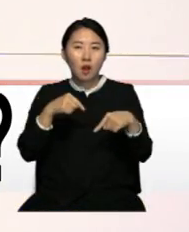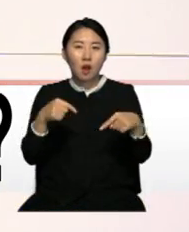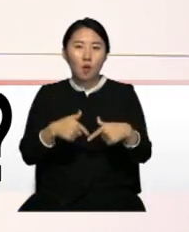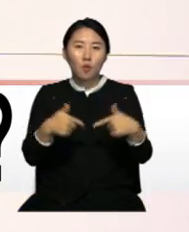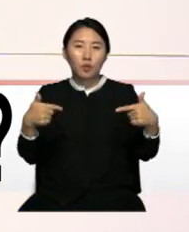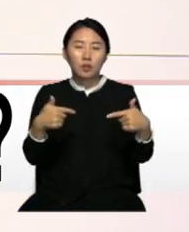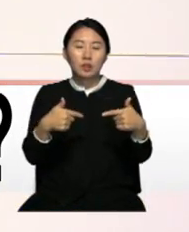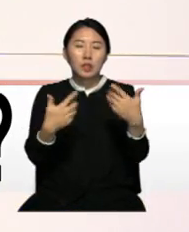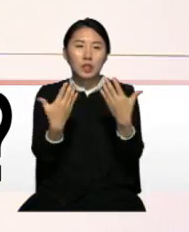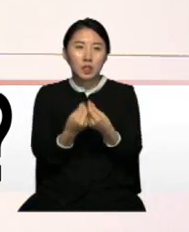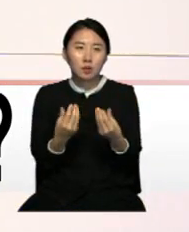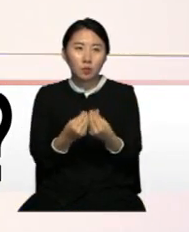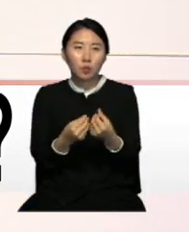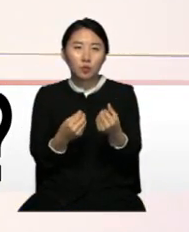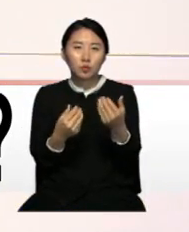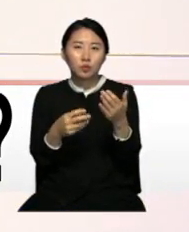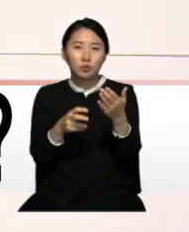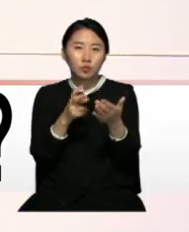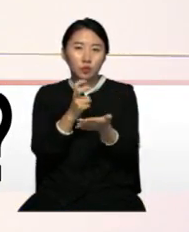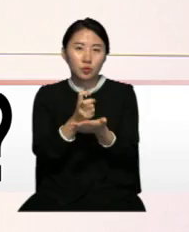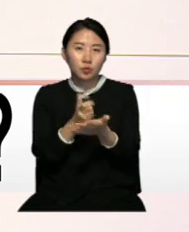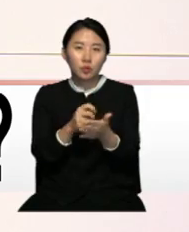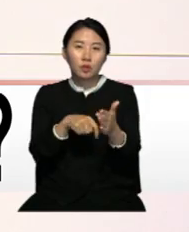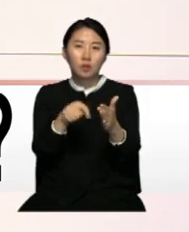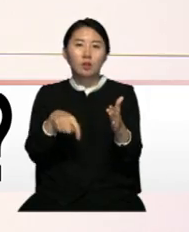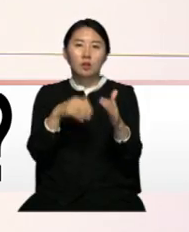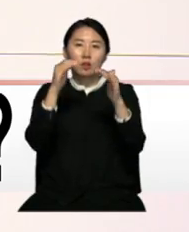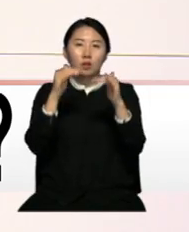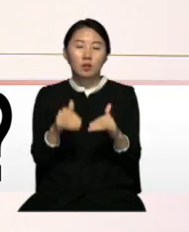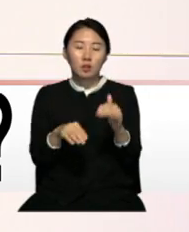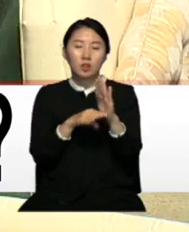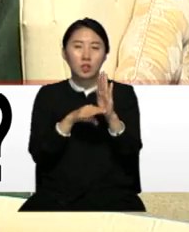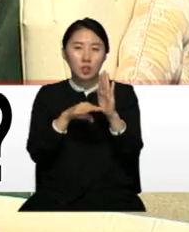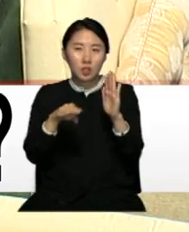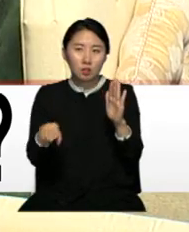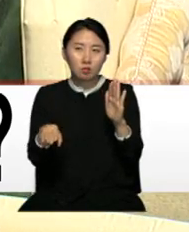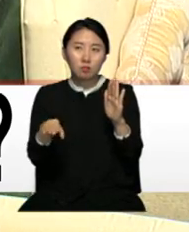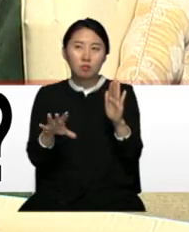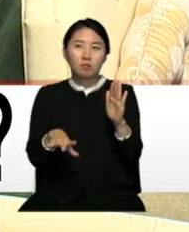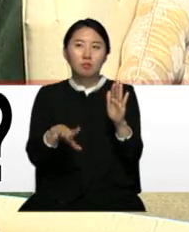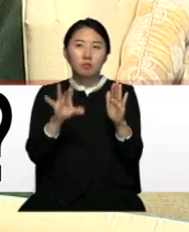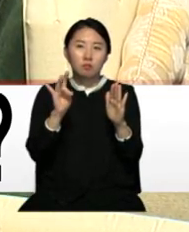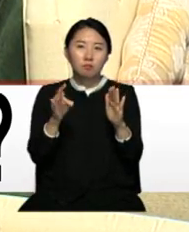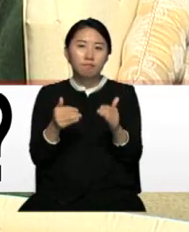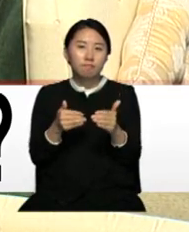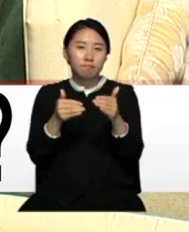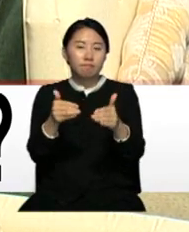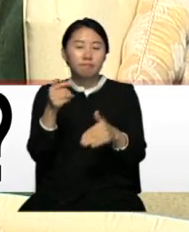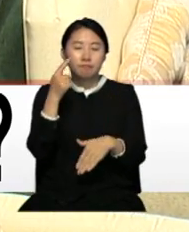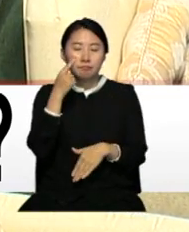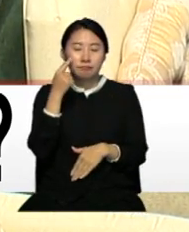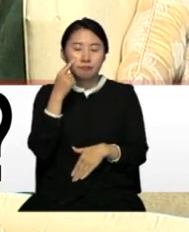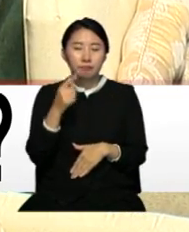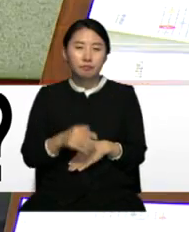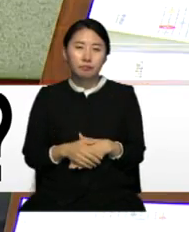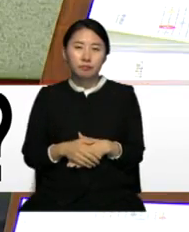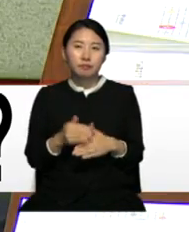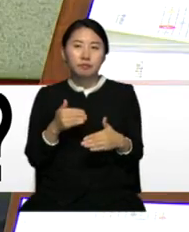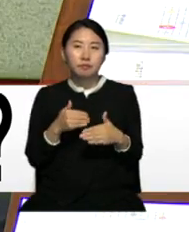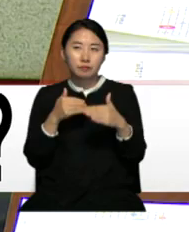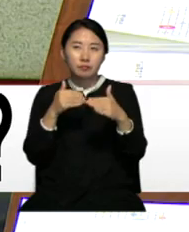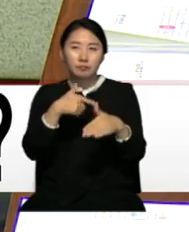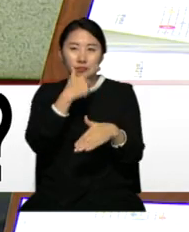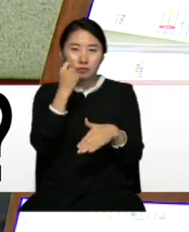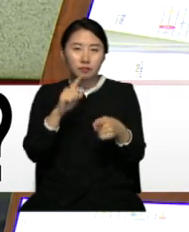위한 기본 조례안 이 내용에서 이 내용을 기준으로 이제 일단 진도를 나가보고 또 진도를